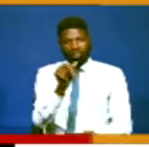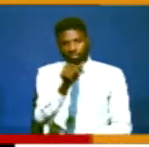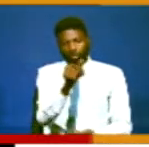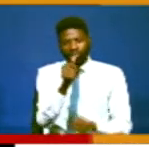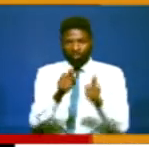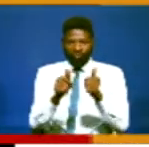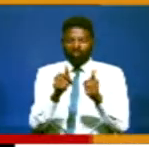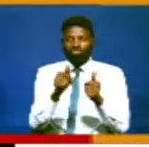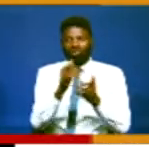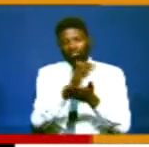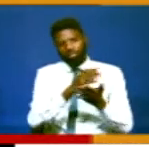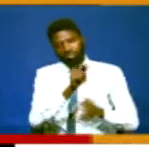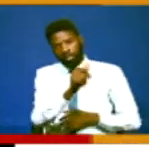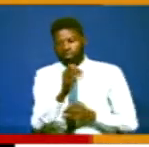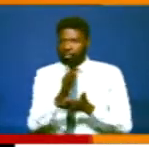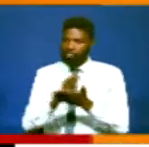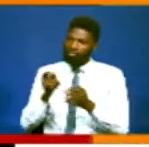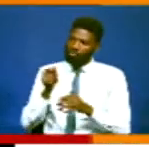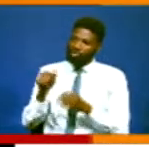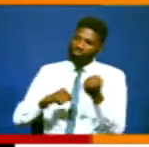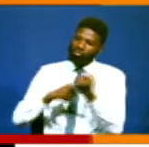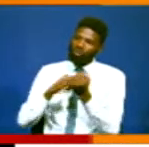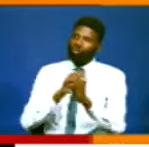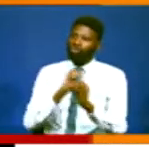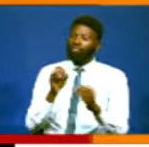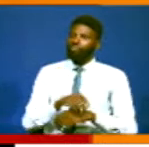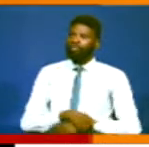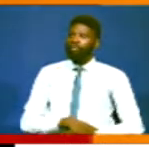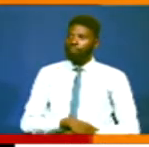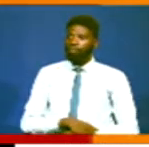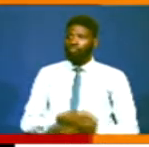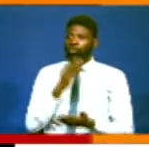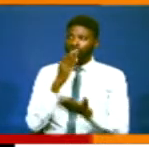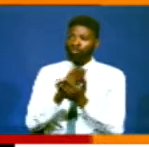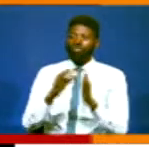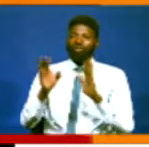wanalipiwa watu. Naam. Kwa kweli katiba ya Kenya